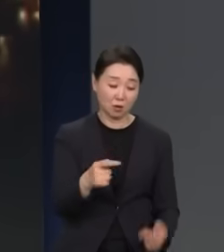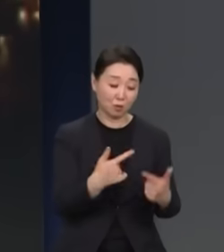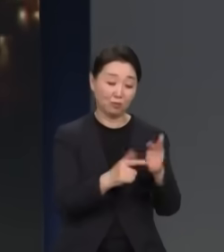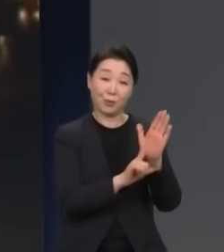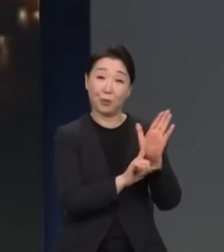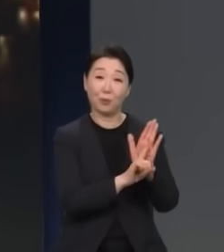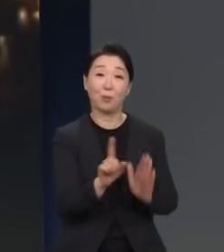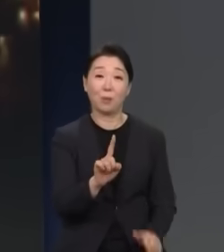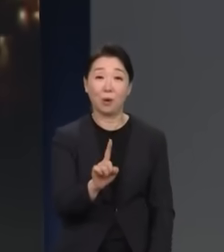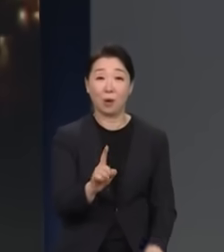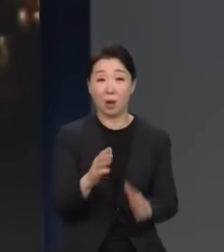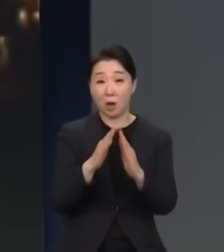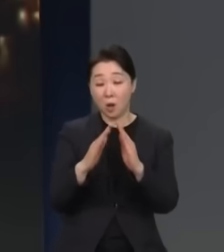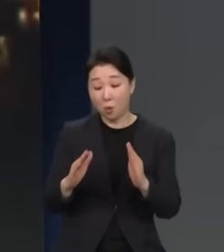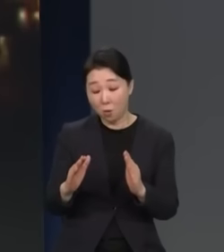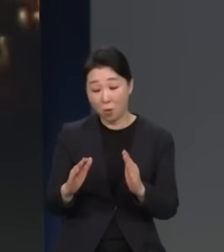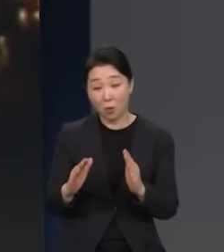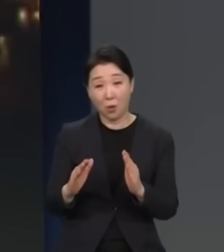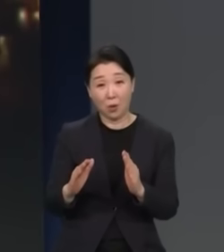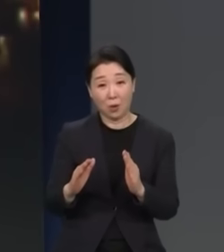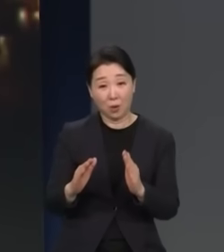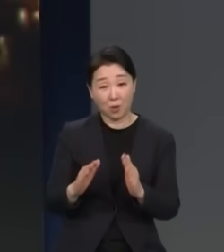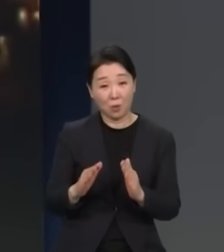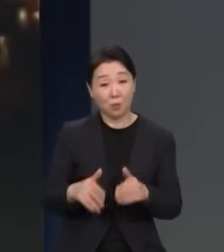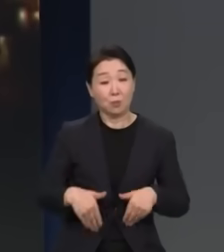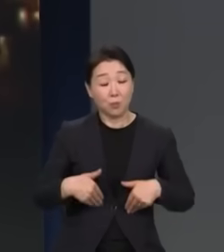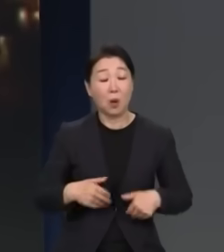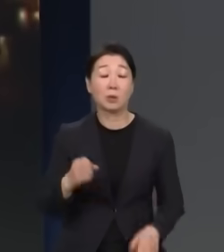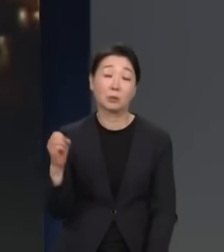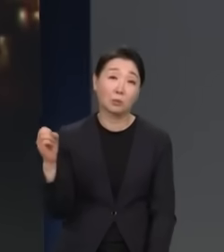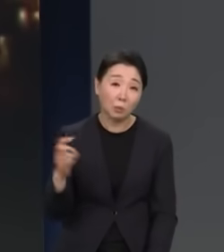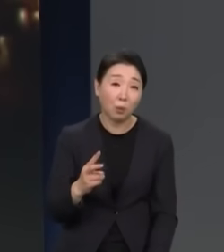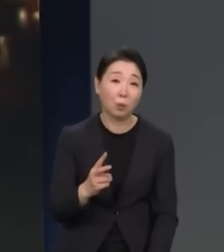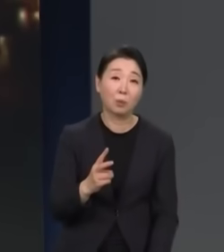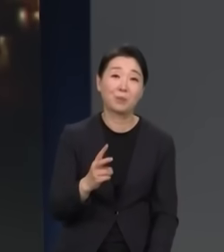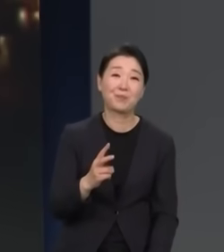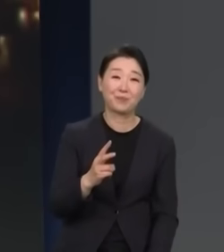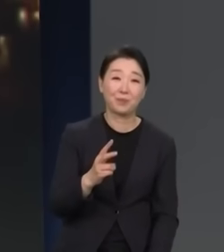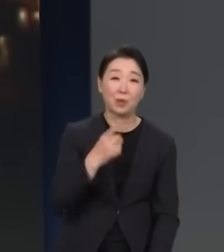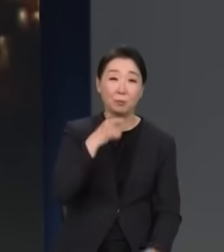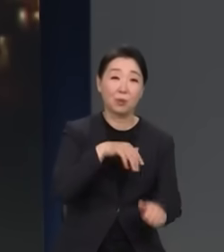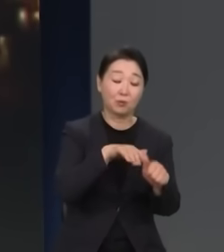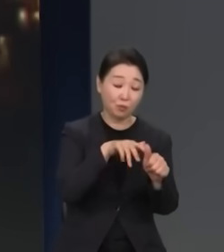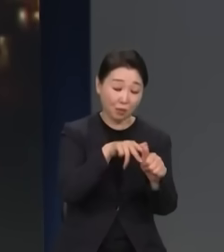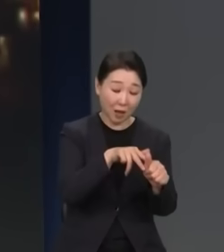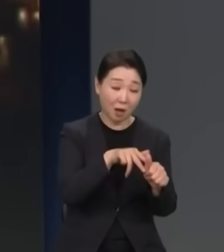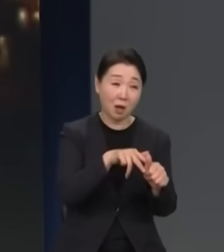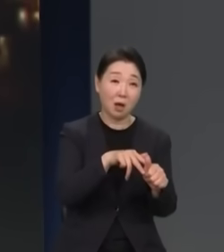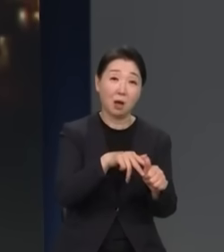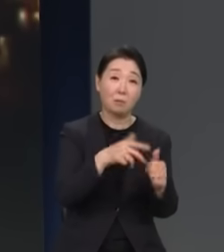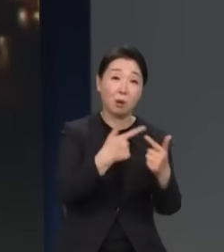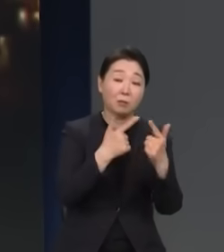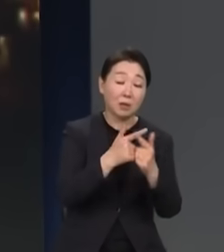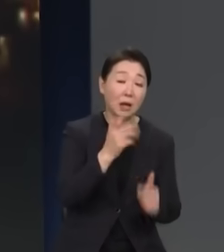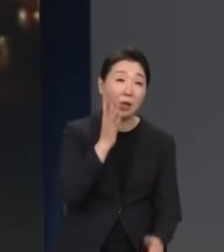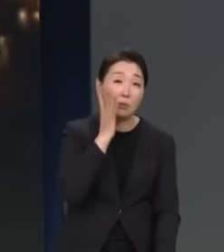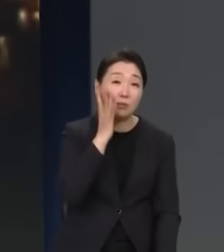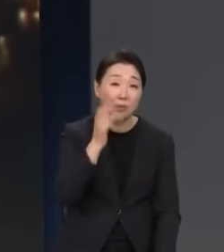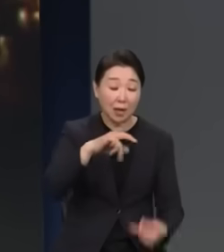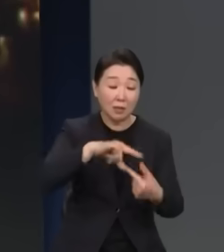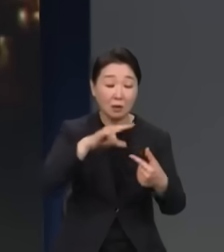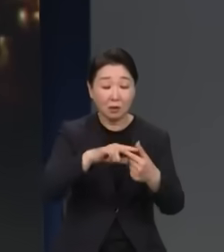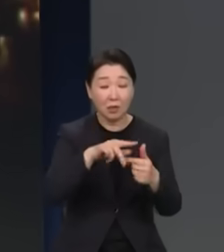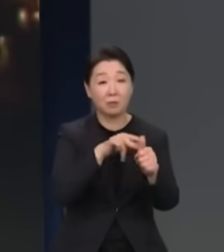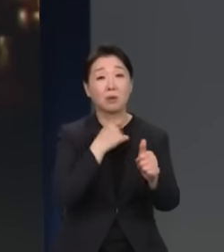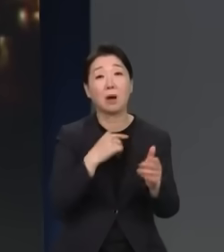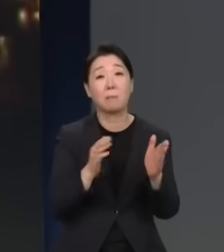것은 그 호남과 수도권 중심의 민주당이 PK 출신의 정치인을 내세워서 집권했던 케이스가 있지 않습니까? 네. 노무현,